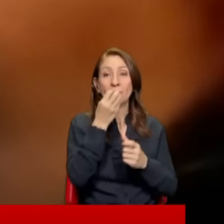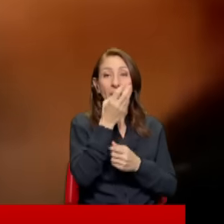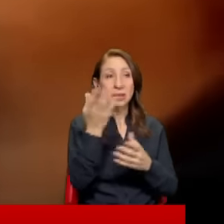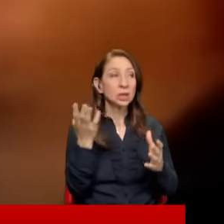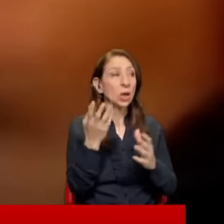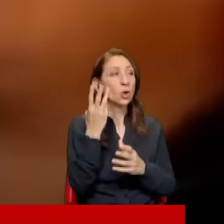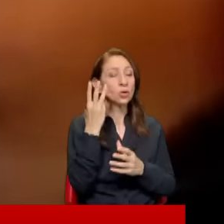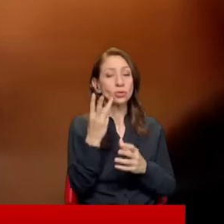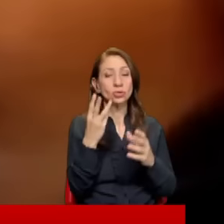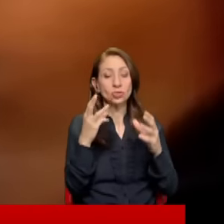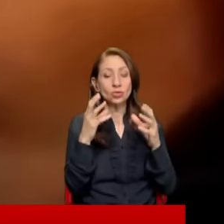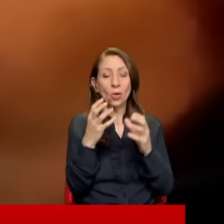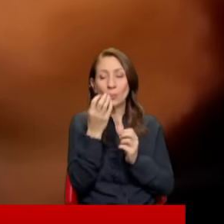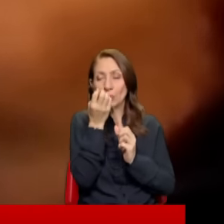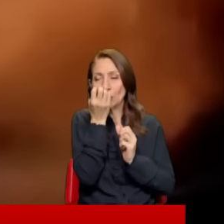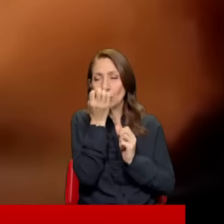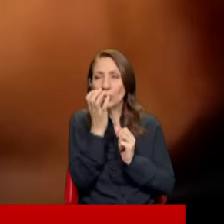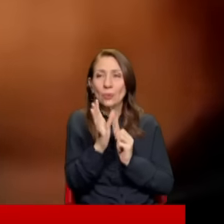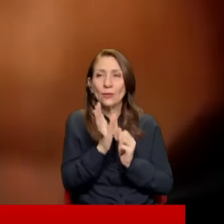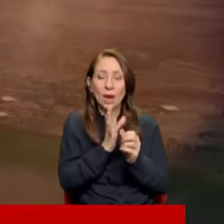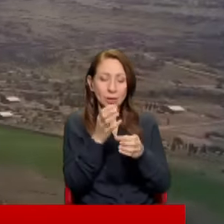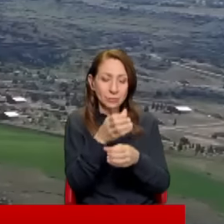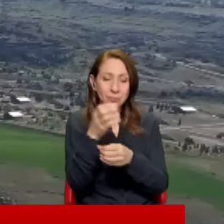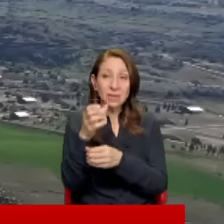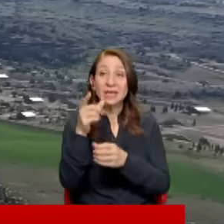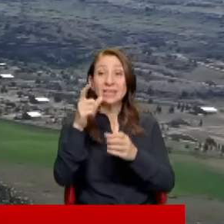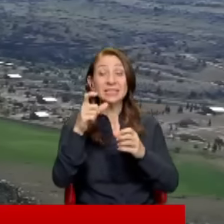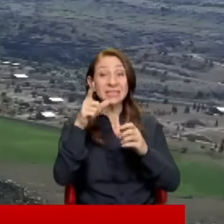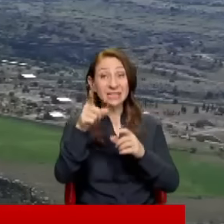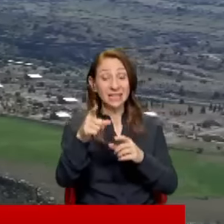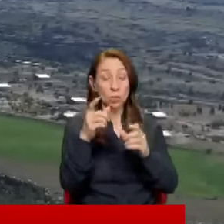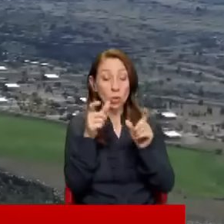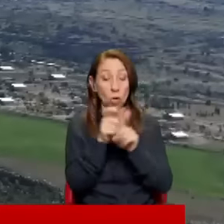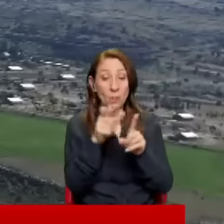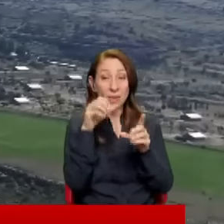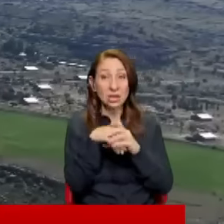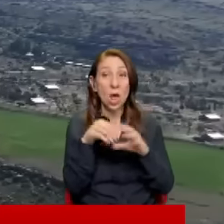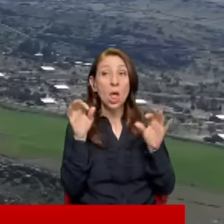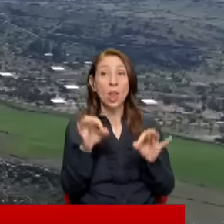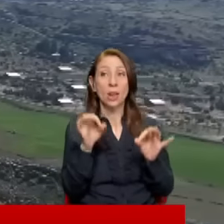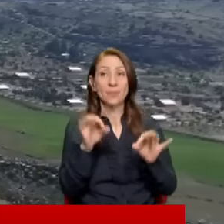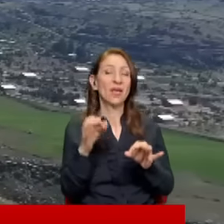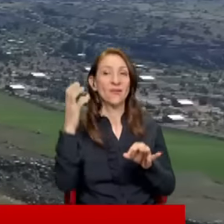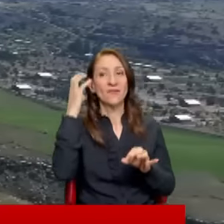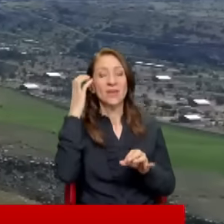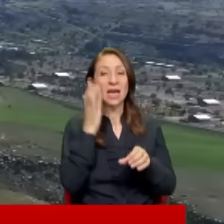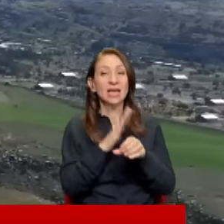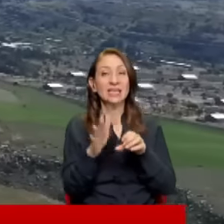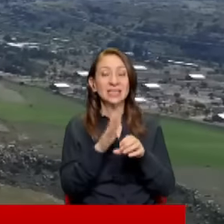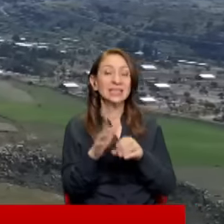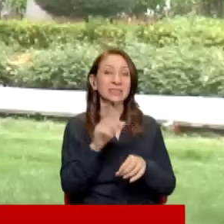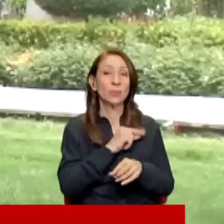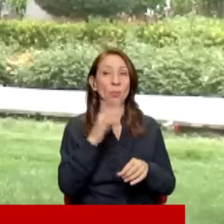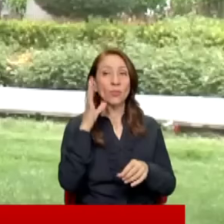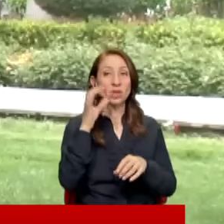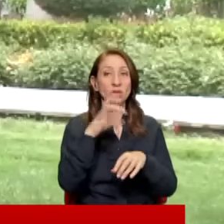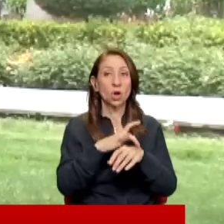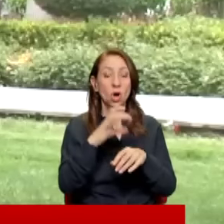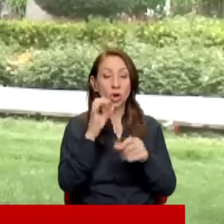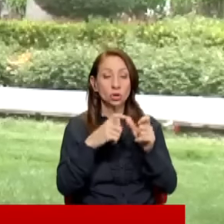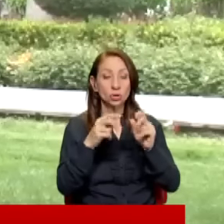varında top gülüm var gesinin koruma altına alınmasının önemini de vakfın Kayseri temsilcisi Profesör